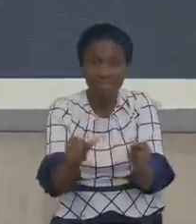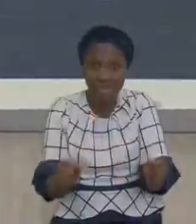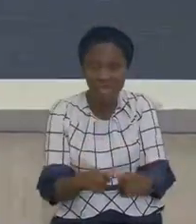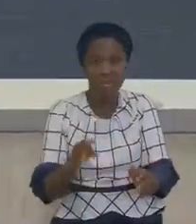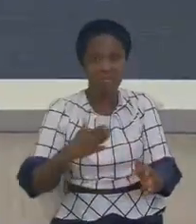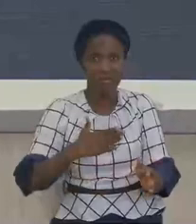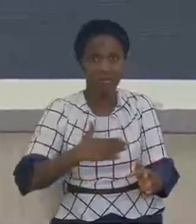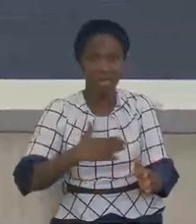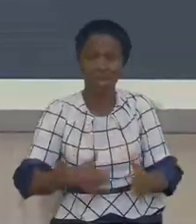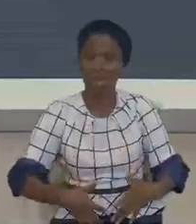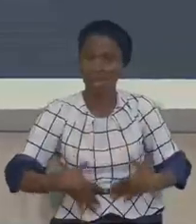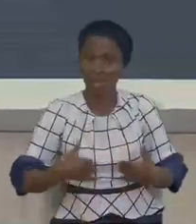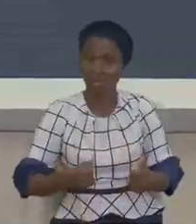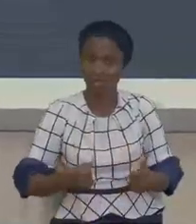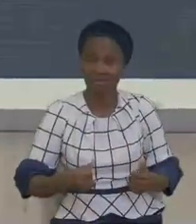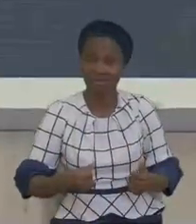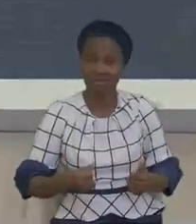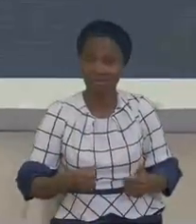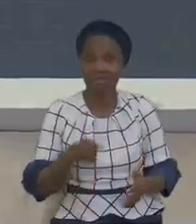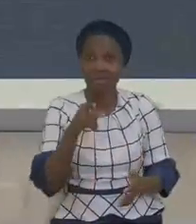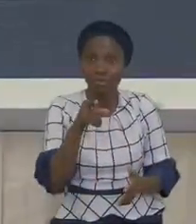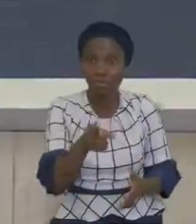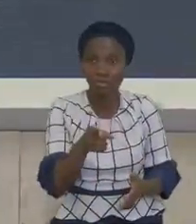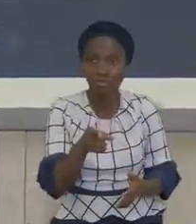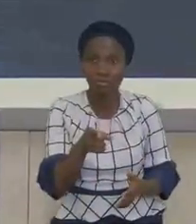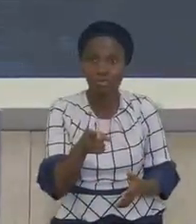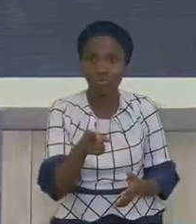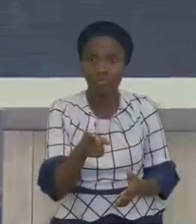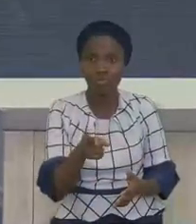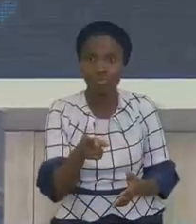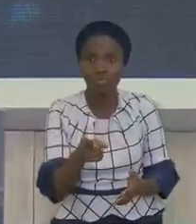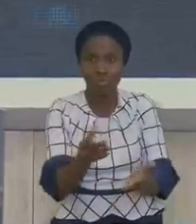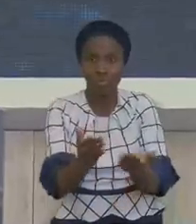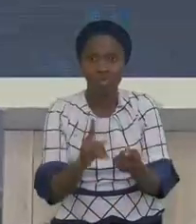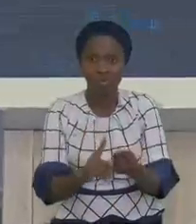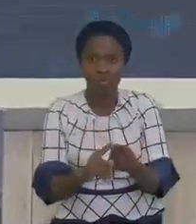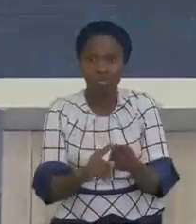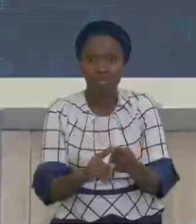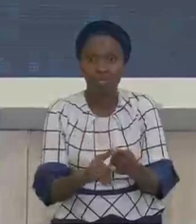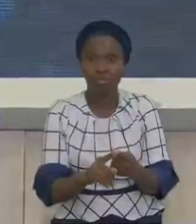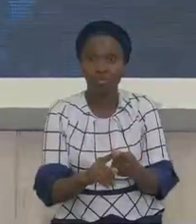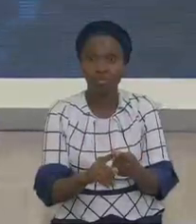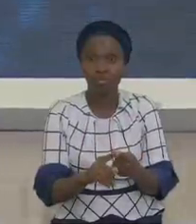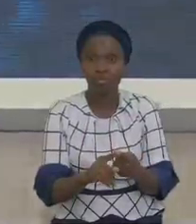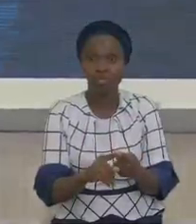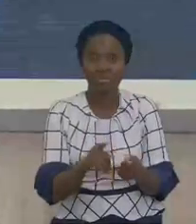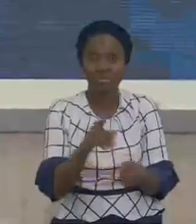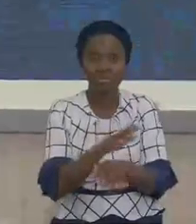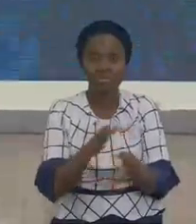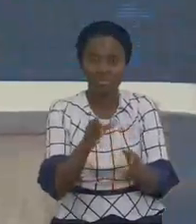Tu ne dois pas être un gâteau qui est cuit d'un côté et qui est cru de l'autre côté.